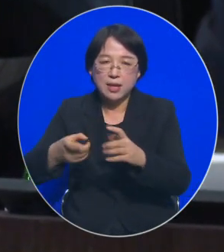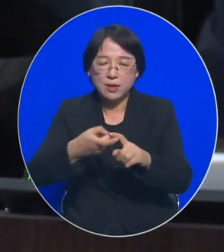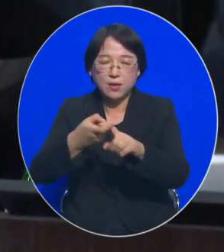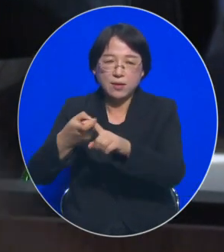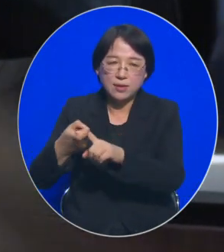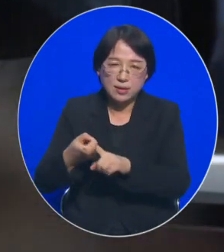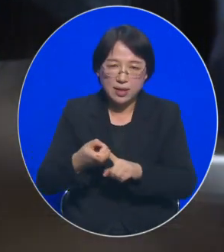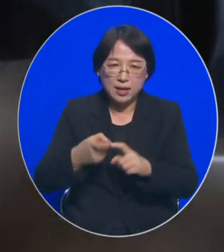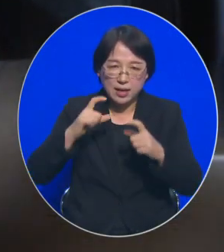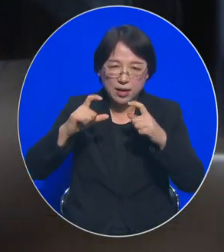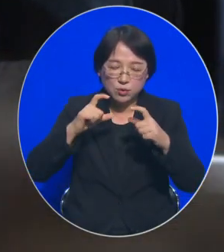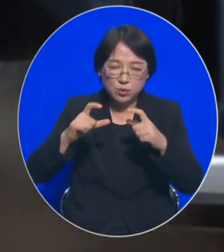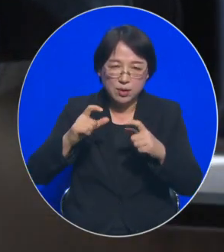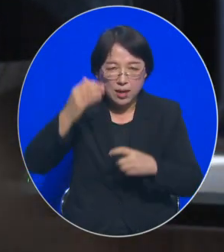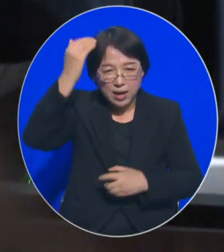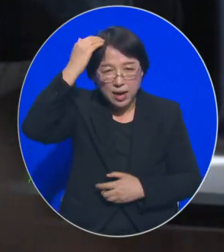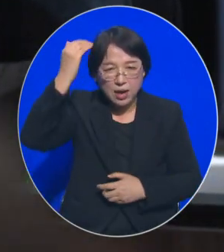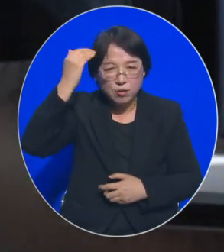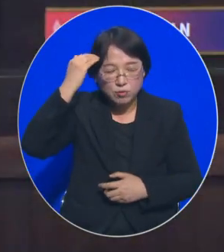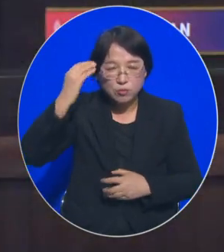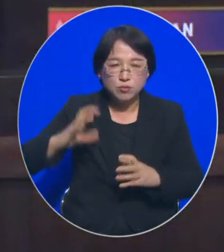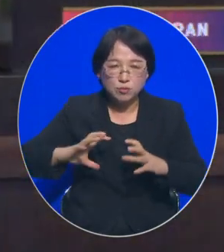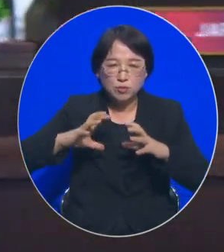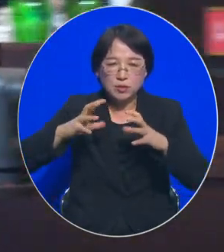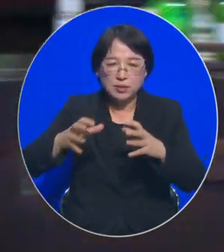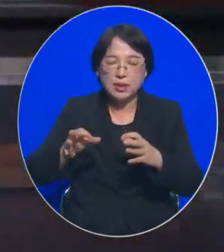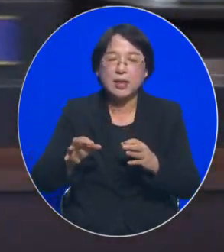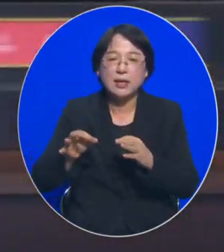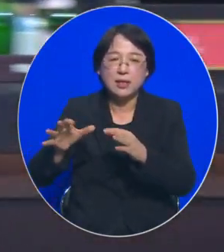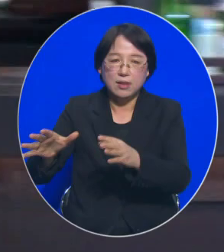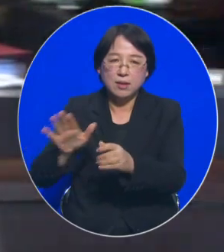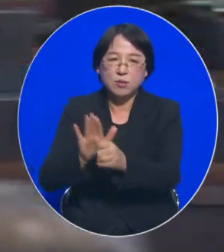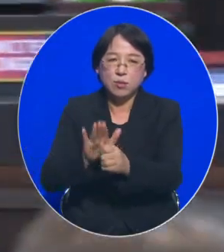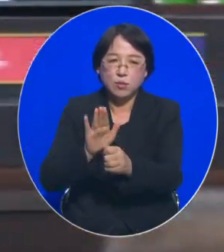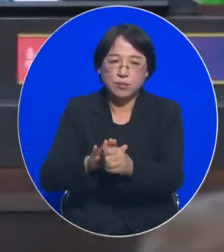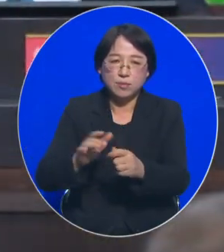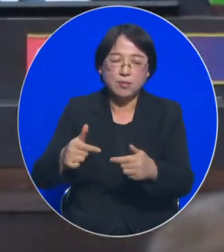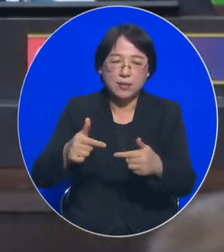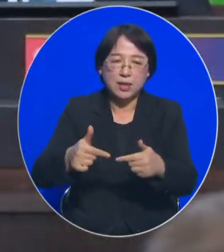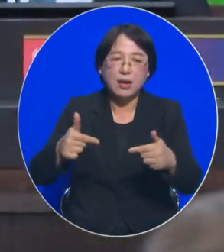국제적 공여를 한층 강화하겠다는 뜻을 밝혔습니다 KTV 최영은입니다